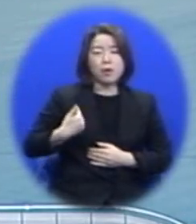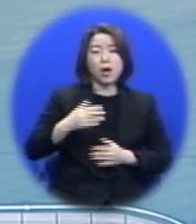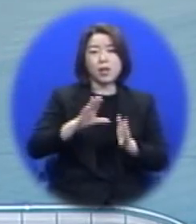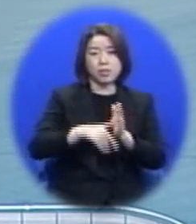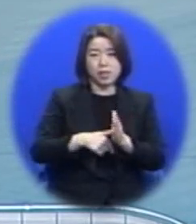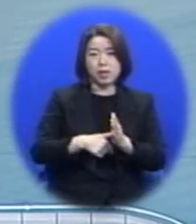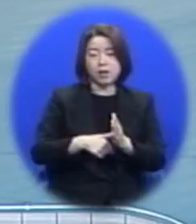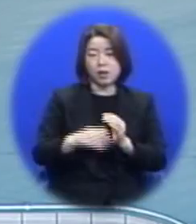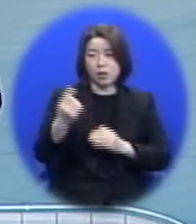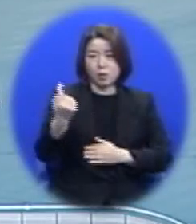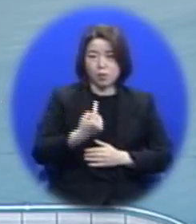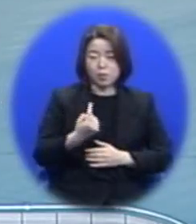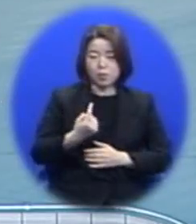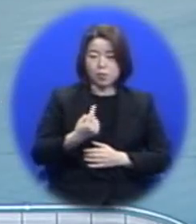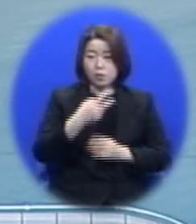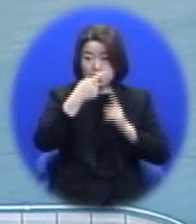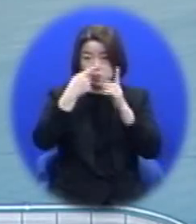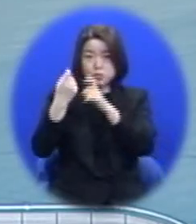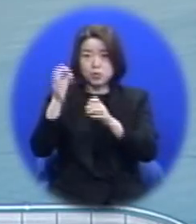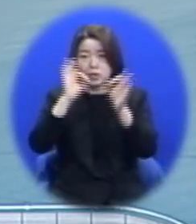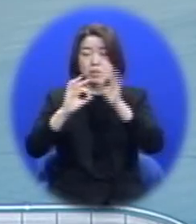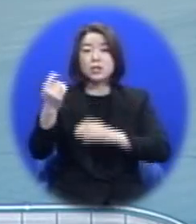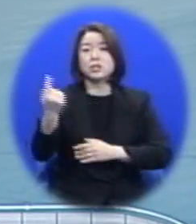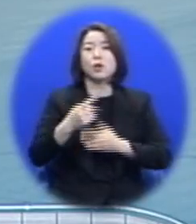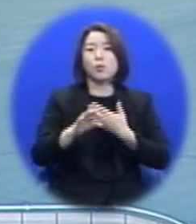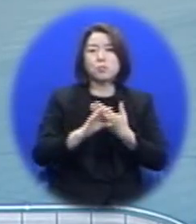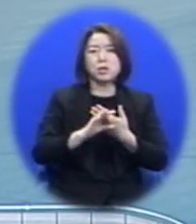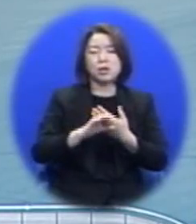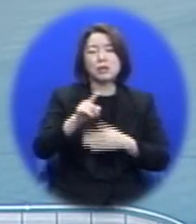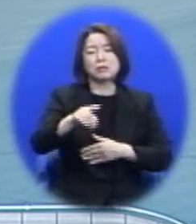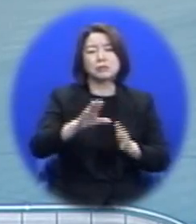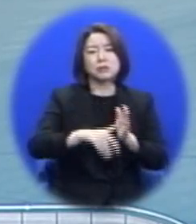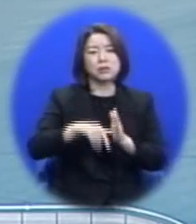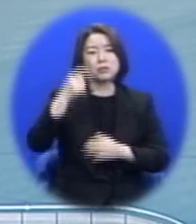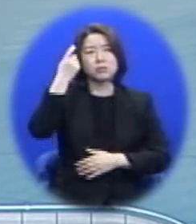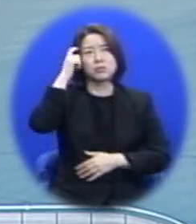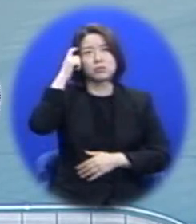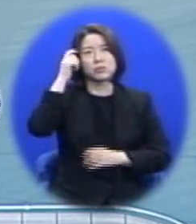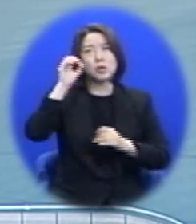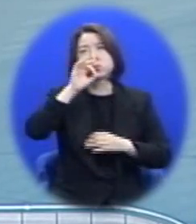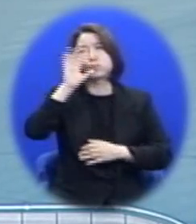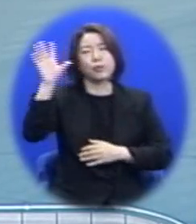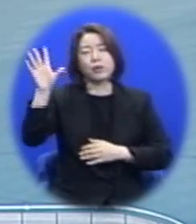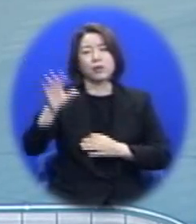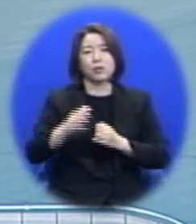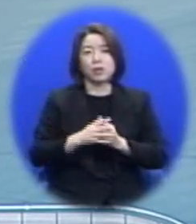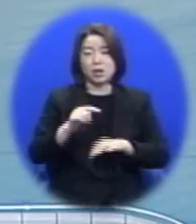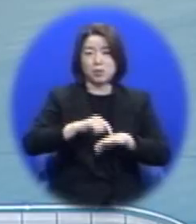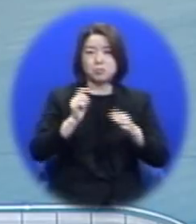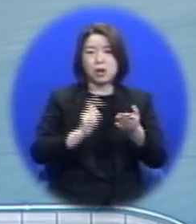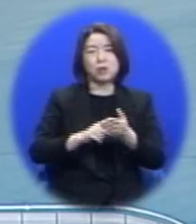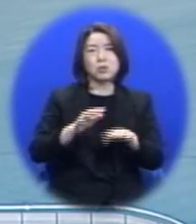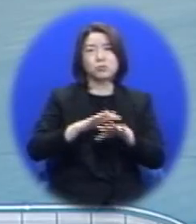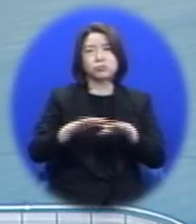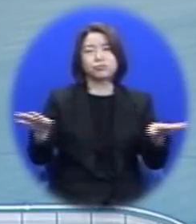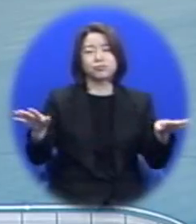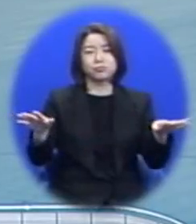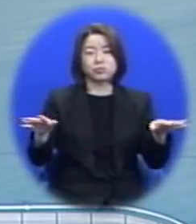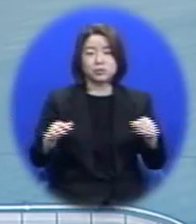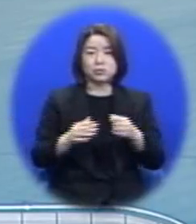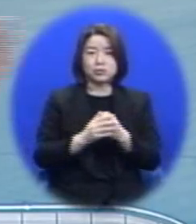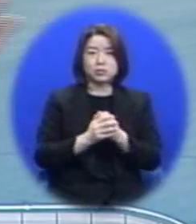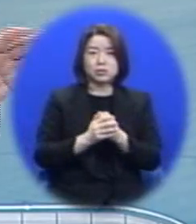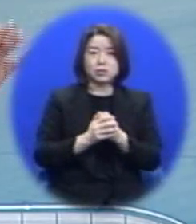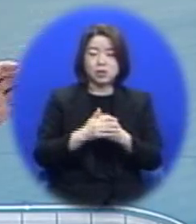때 그때는 그만 정신줄 놓아버립니다. 그때는 그만 마음이 풀어져 버립니다.